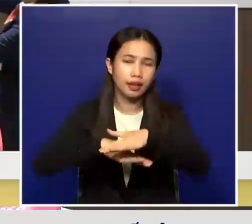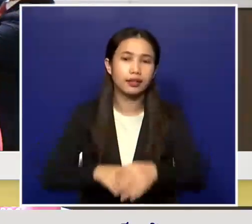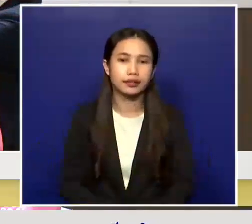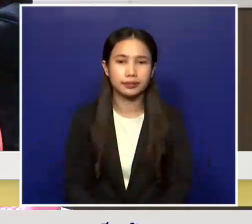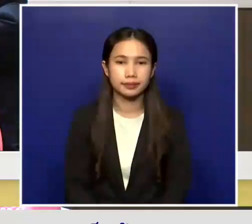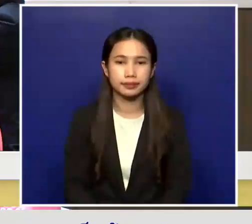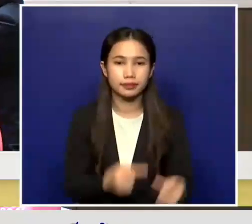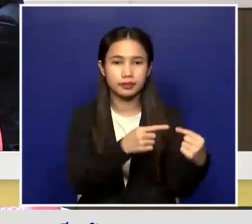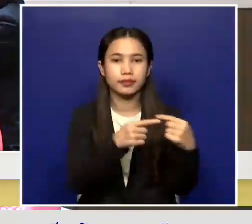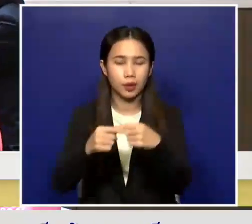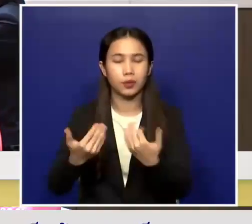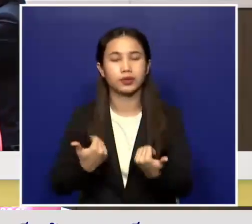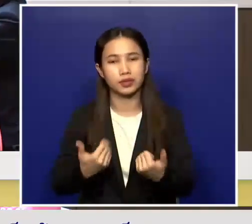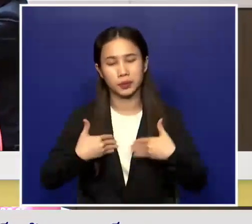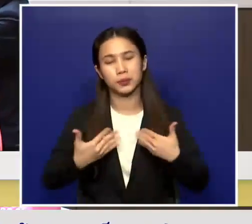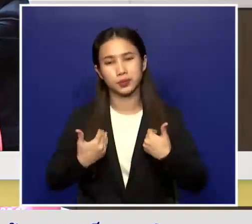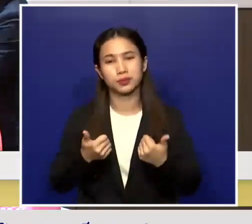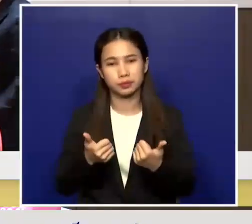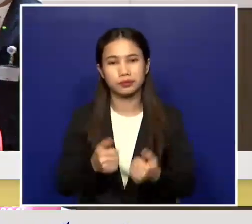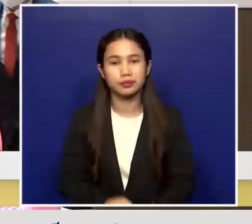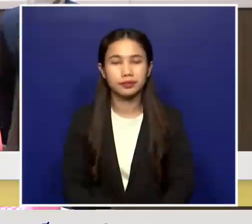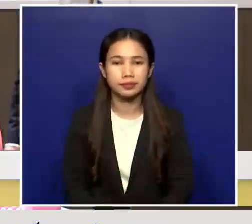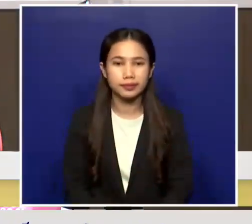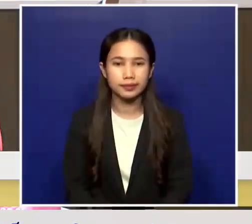มันแล้วครับมันเลยครับ